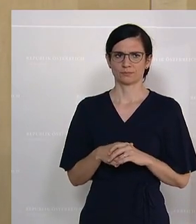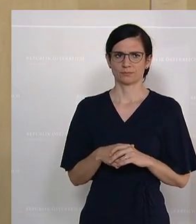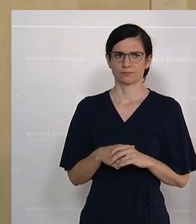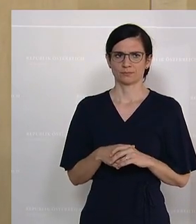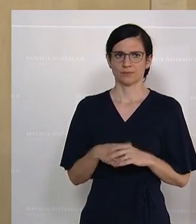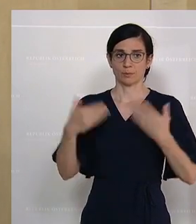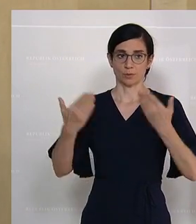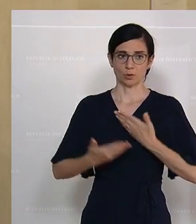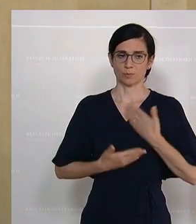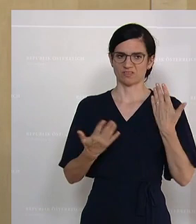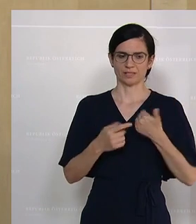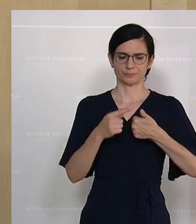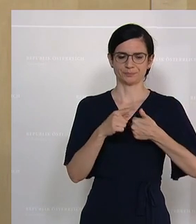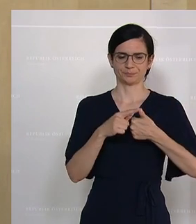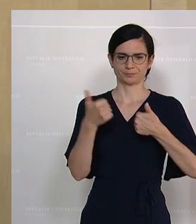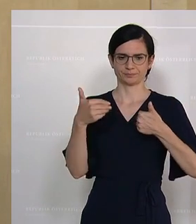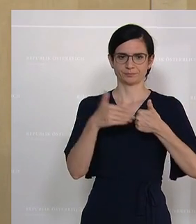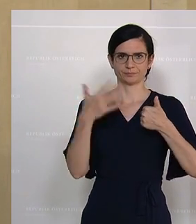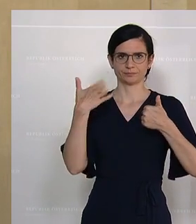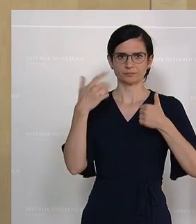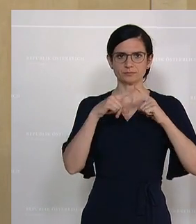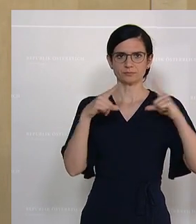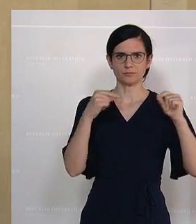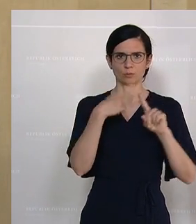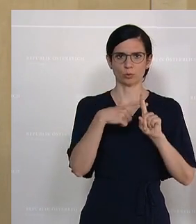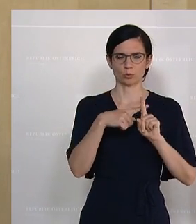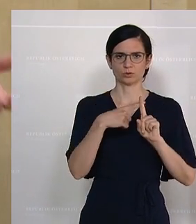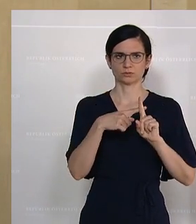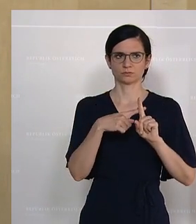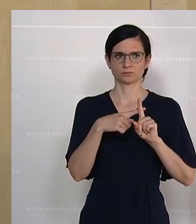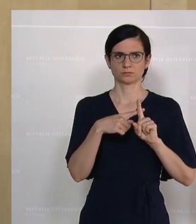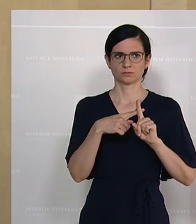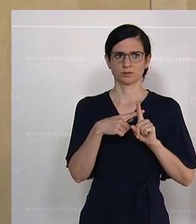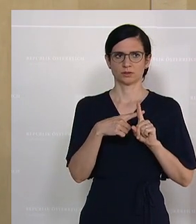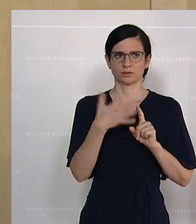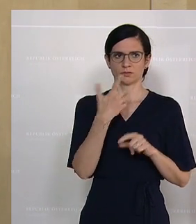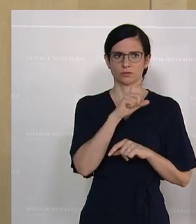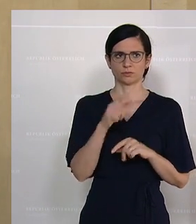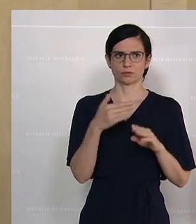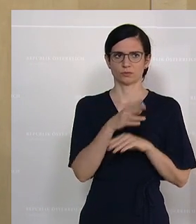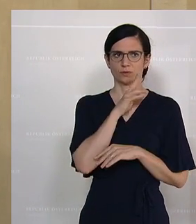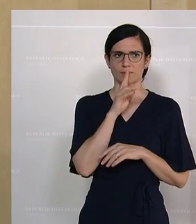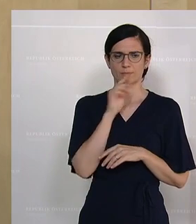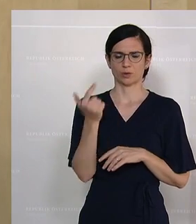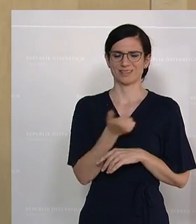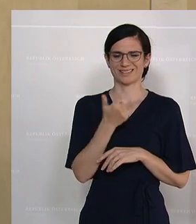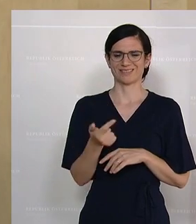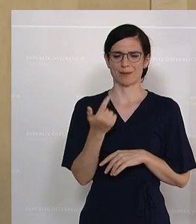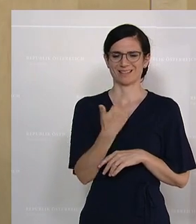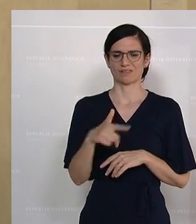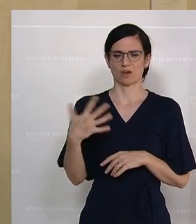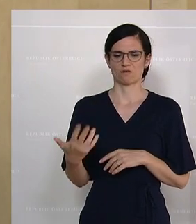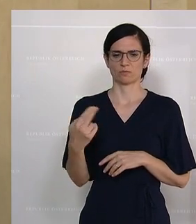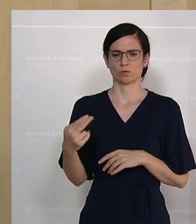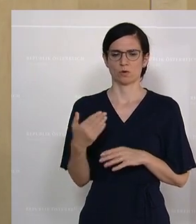bekommt 1000 euro klima bonus einmalzahlung also 500 für die mutter zweimal 250 euro für